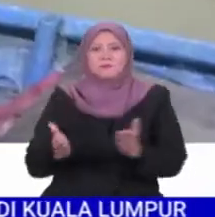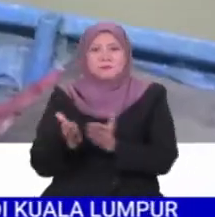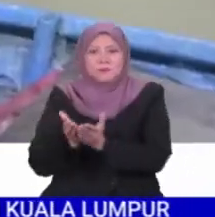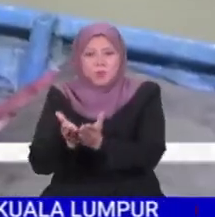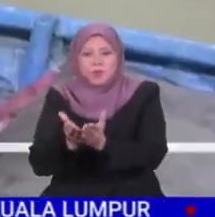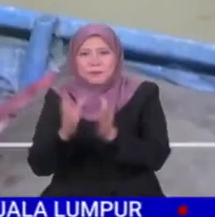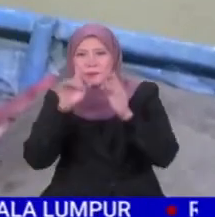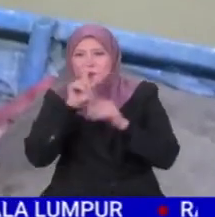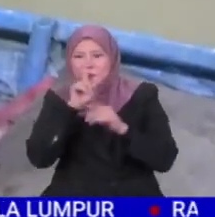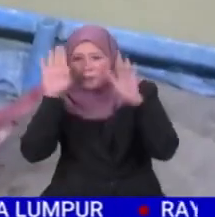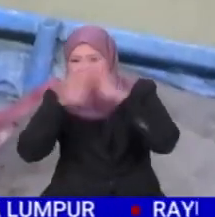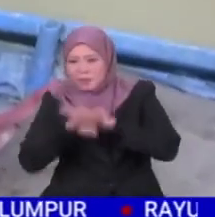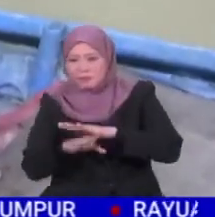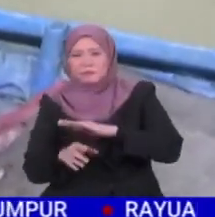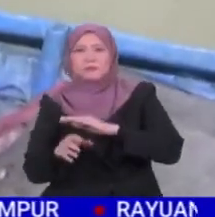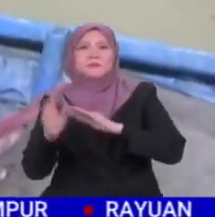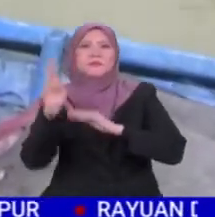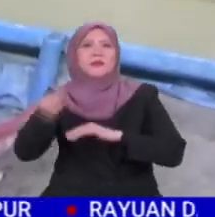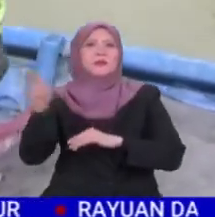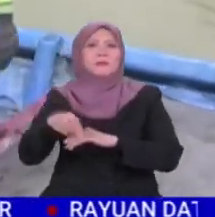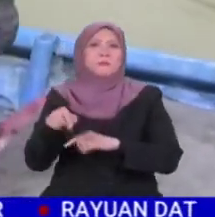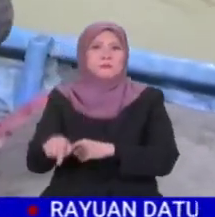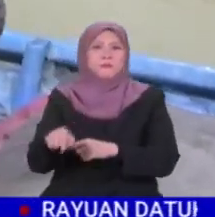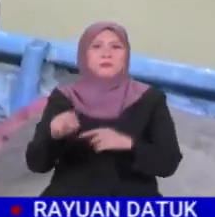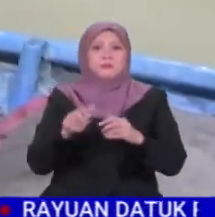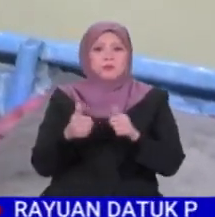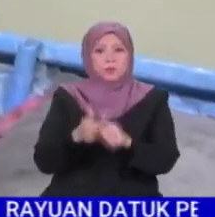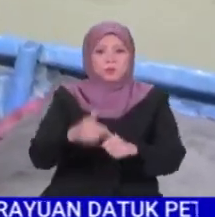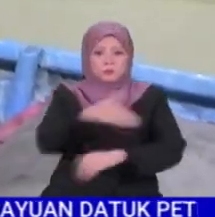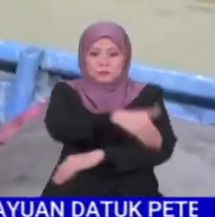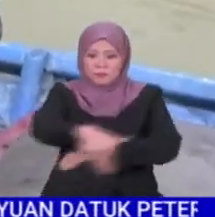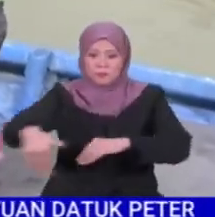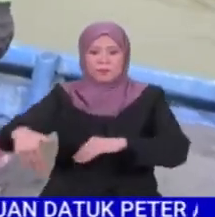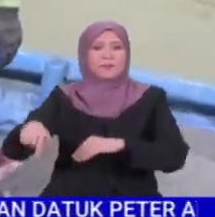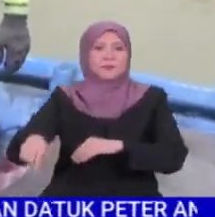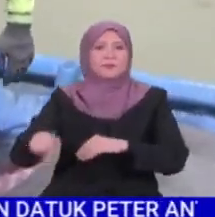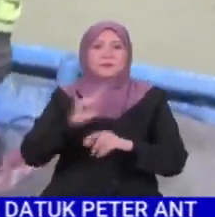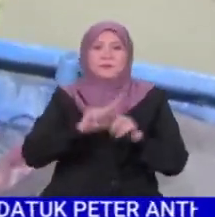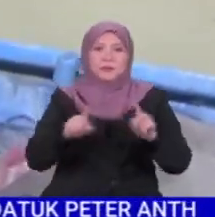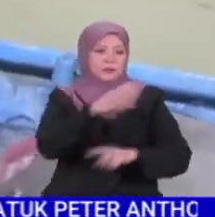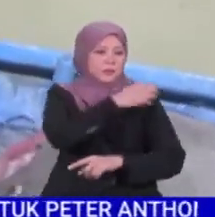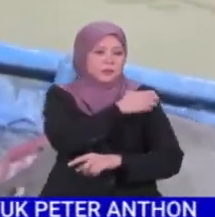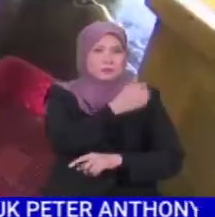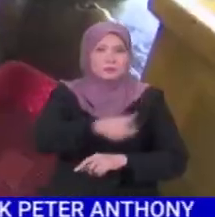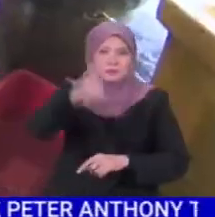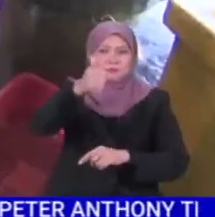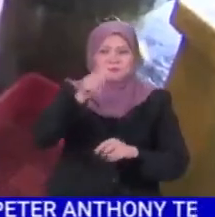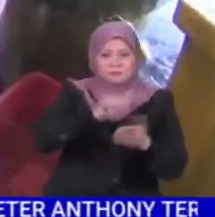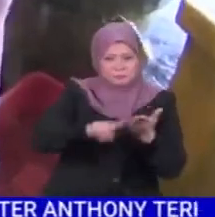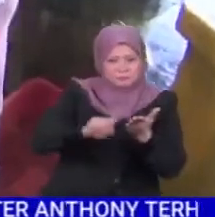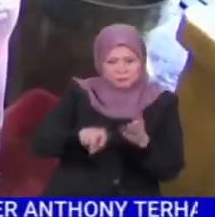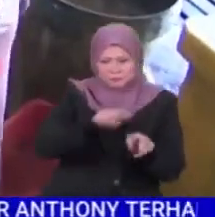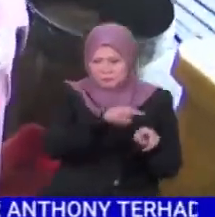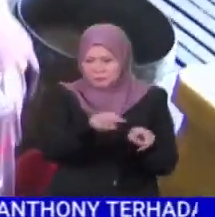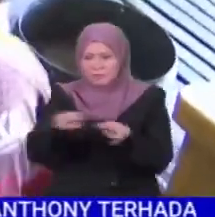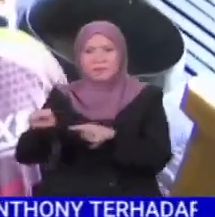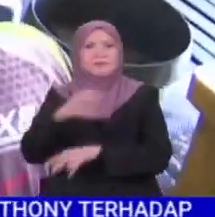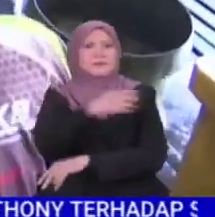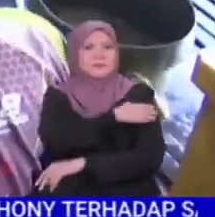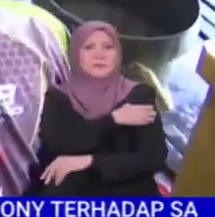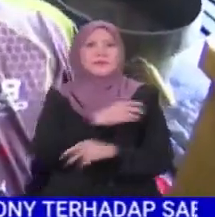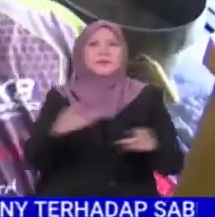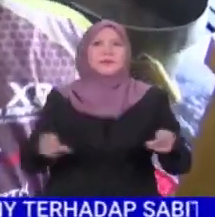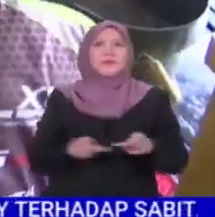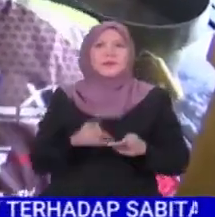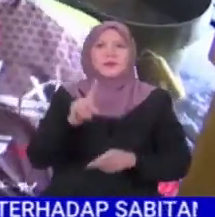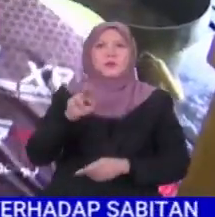yang melakukan tangkapan melebihi kawasan ditetapkan. Justru, pihak berkuasa terus melaksanakan rondaan dan penguatkuasaan sekitar perairan